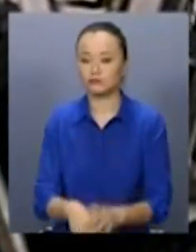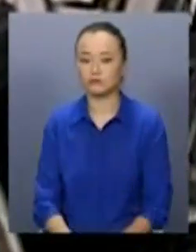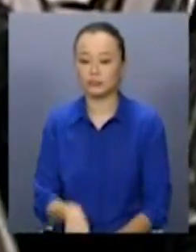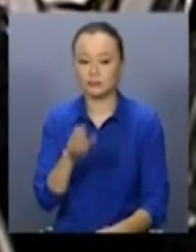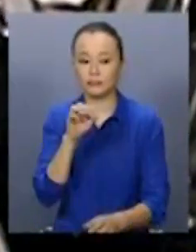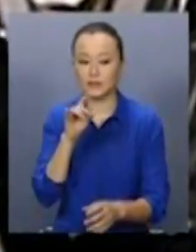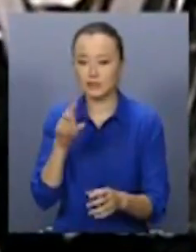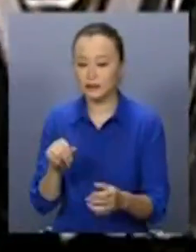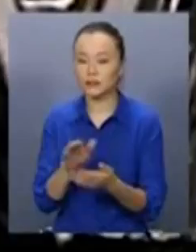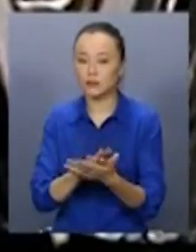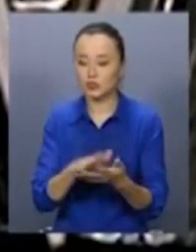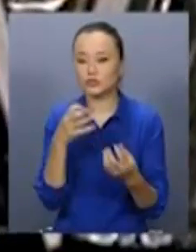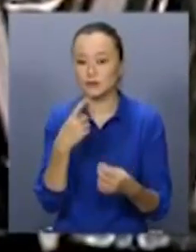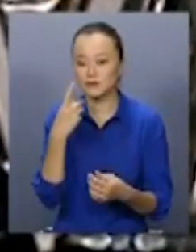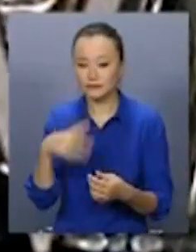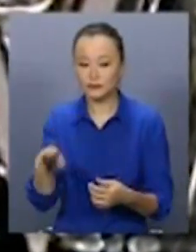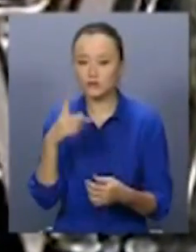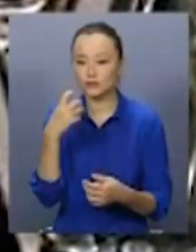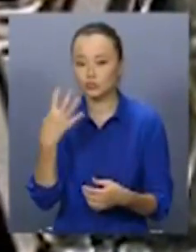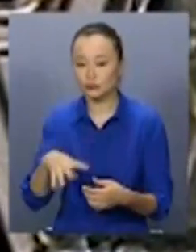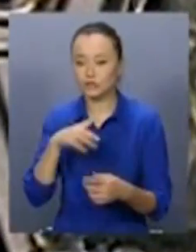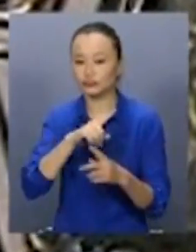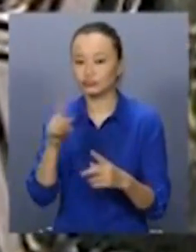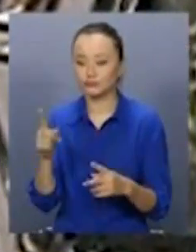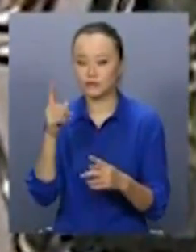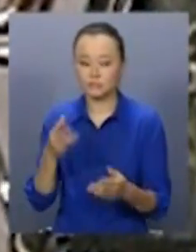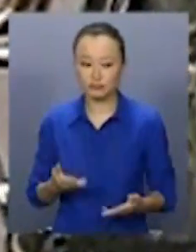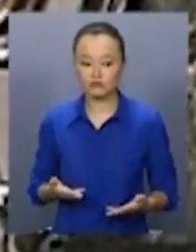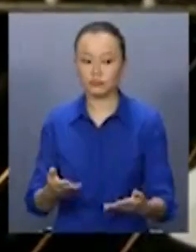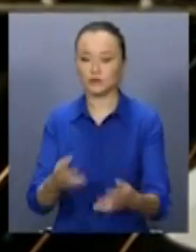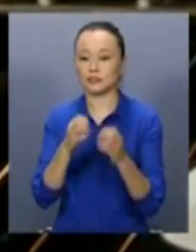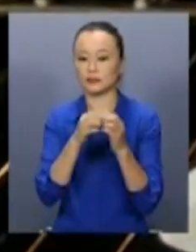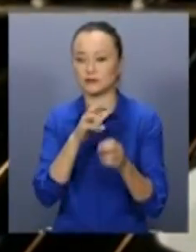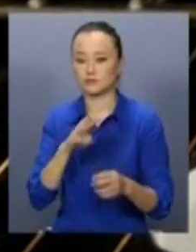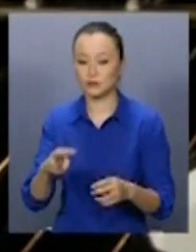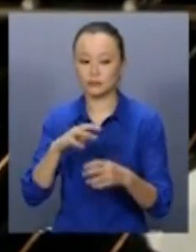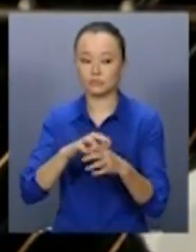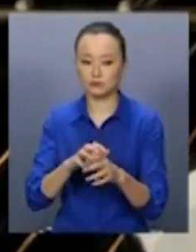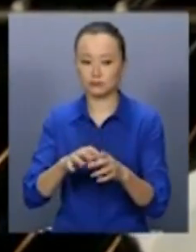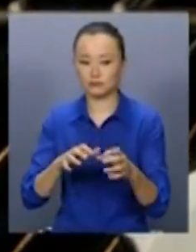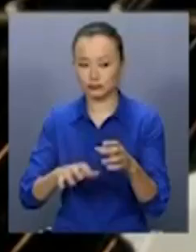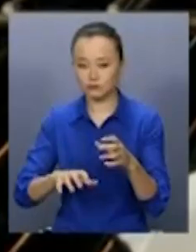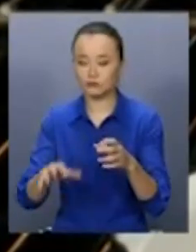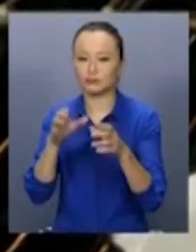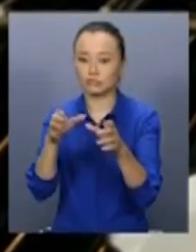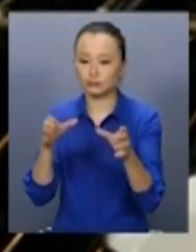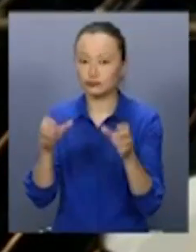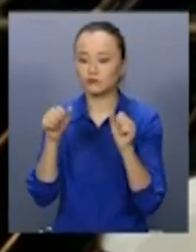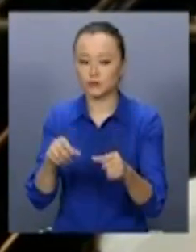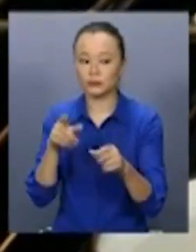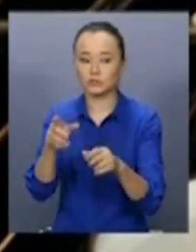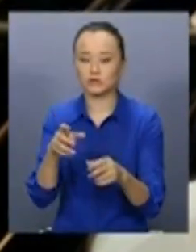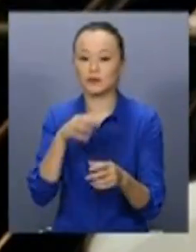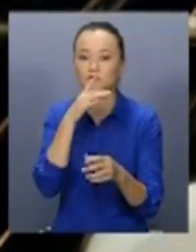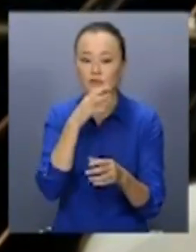Банка стерилдеудің тағы бір тәсілі: 140 градусқа дейін қыздырылған пештің ішіне 10 минутқа қақпақ пен банкаларды қойып алыңыз. Ыдыстарды көкөніс